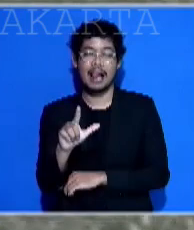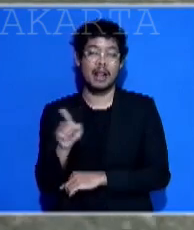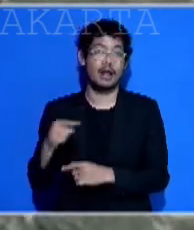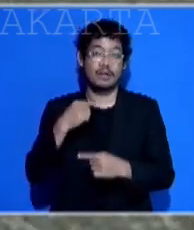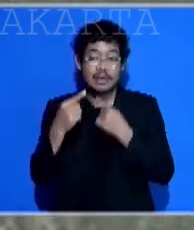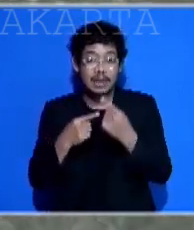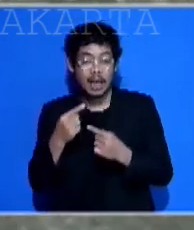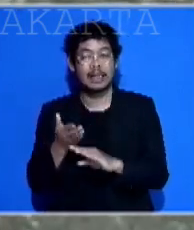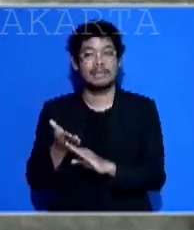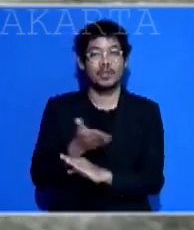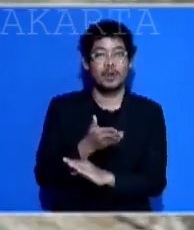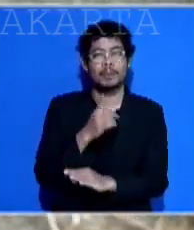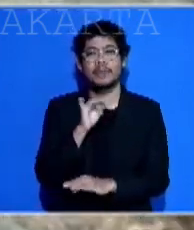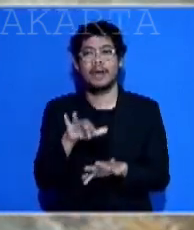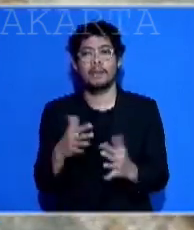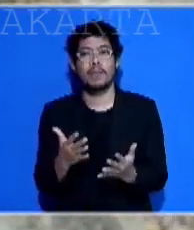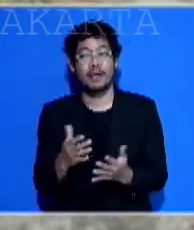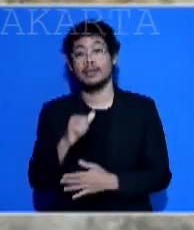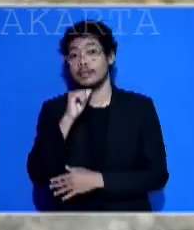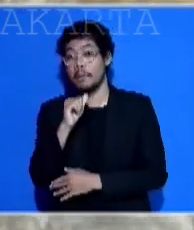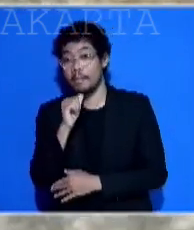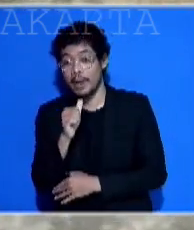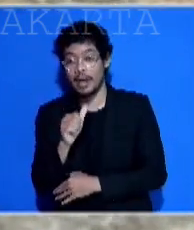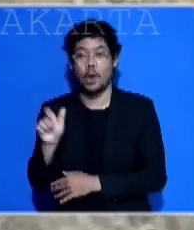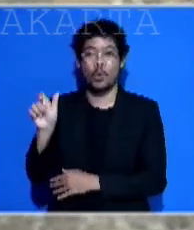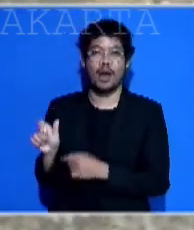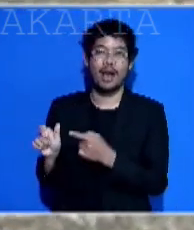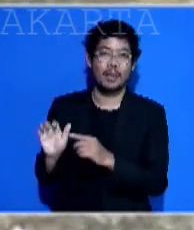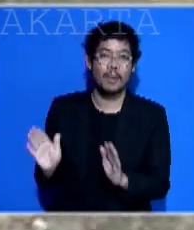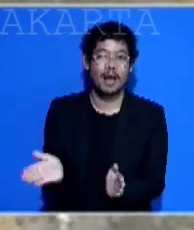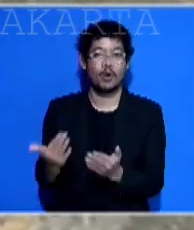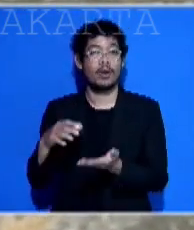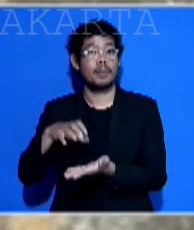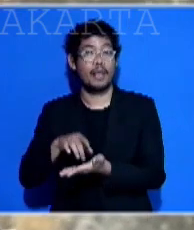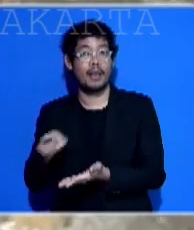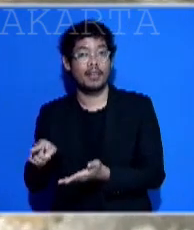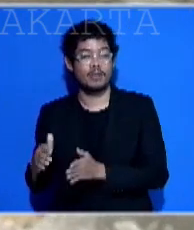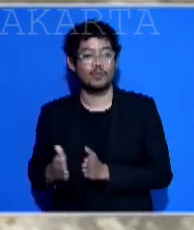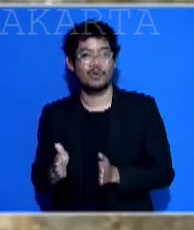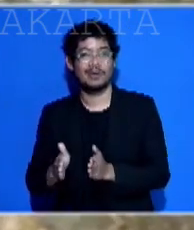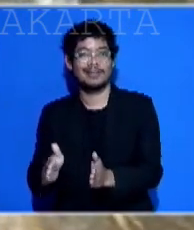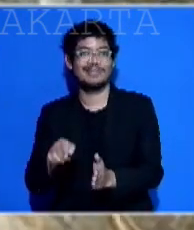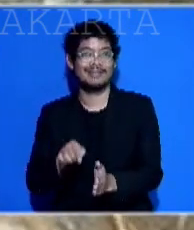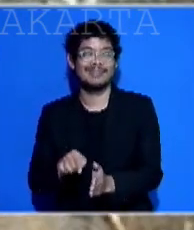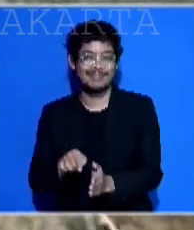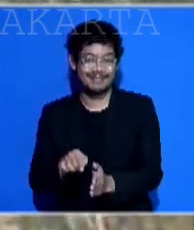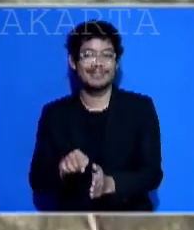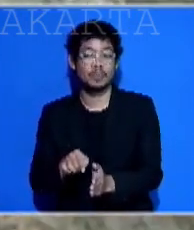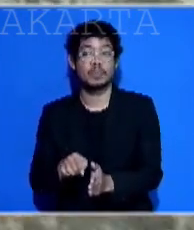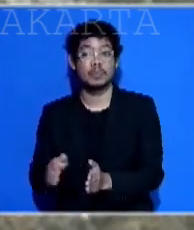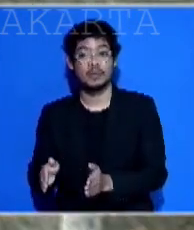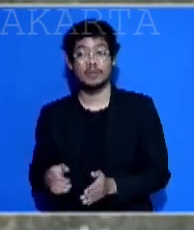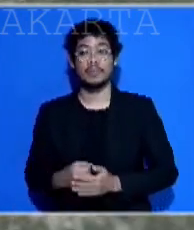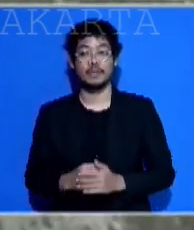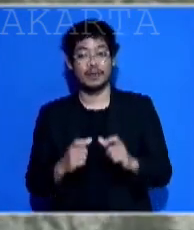menika, wekdal lan sinten ingkang natah tokoh ringgit ing selo menika. Widoyo sawenih warga mratelakaken bilih selo gambar